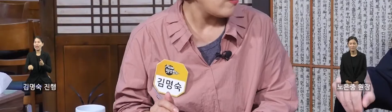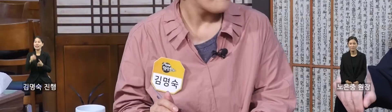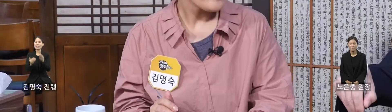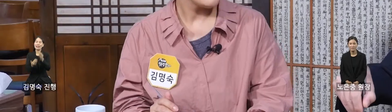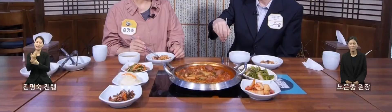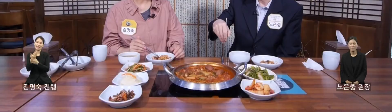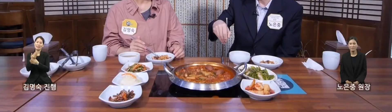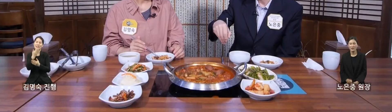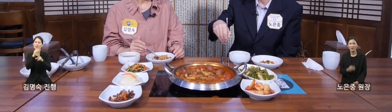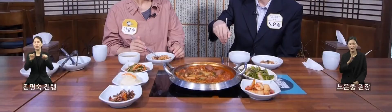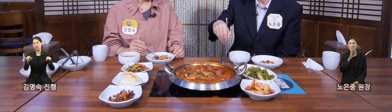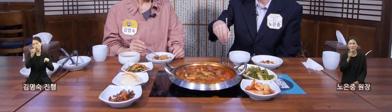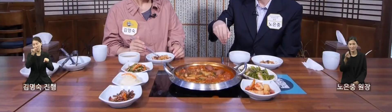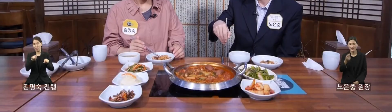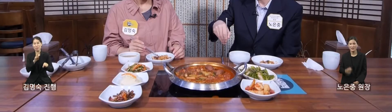있잖아요.